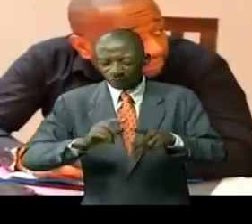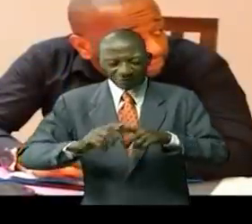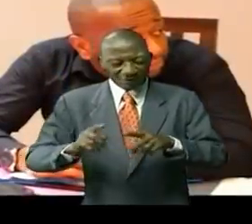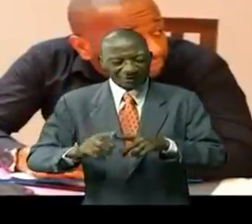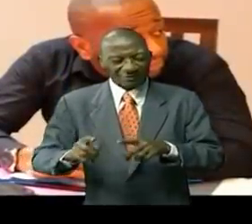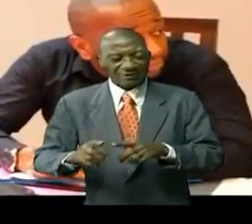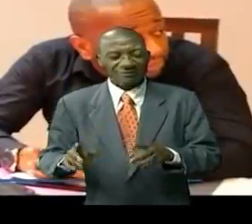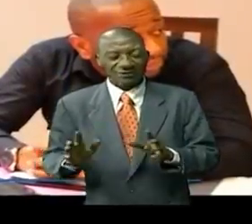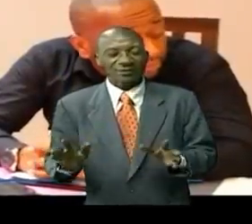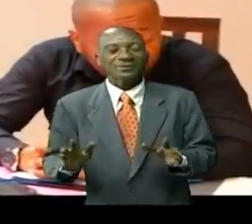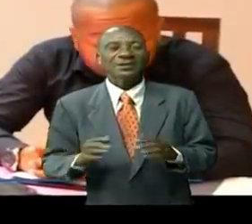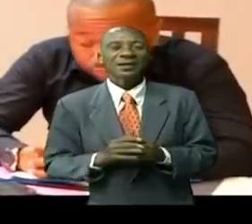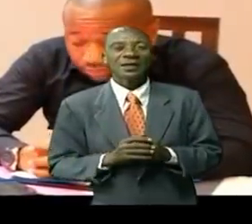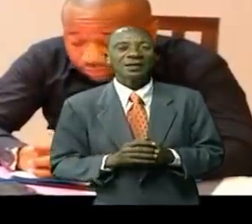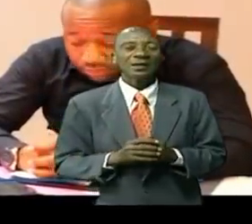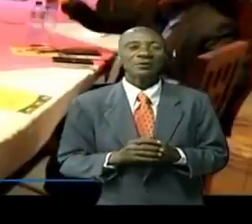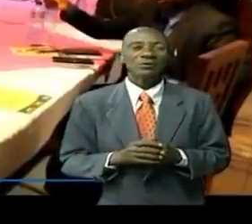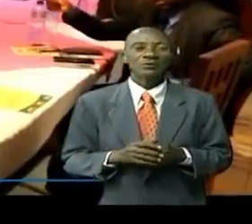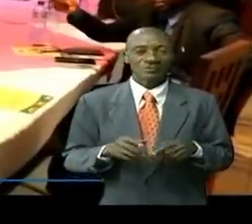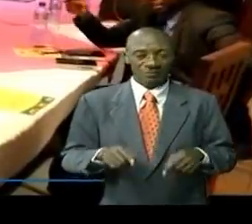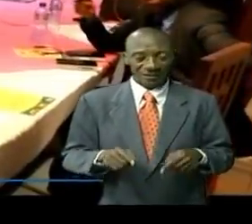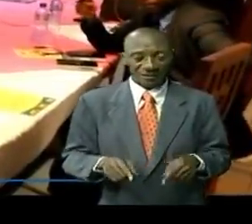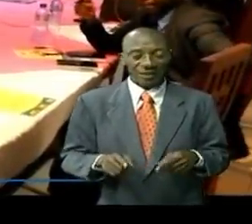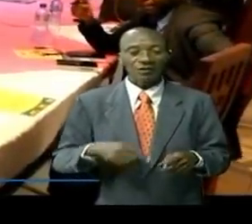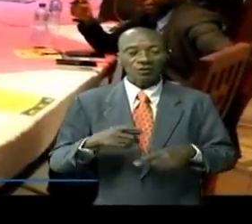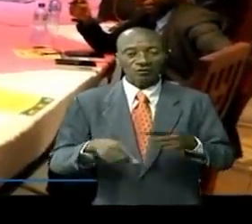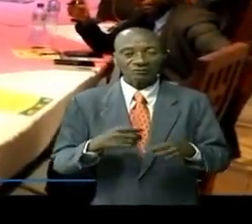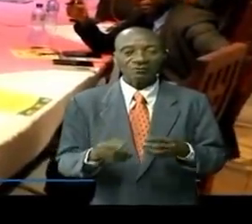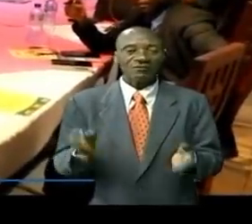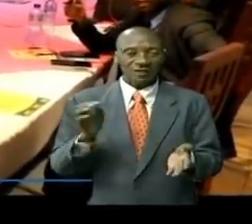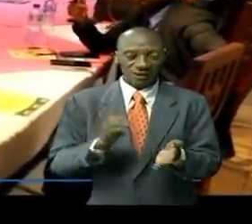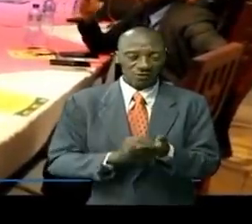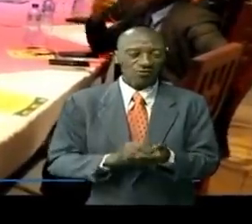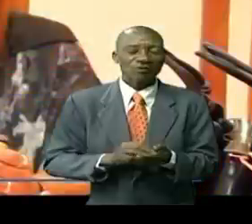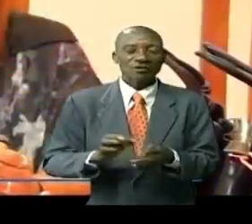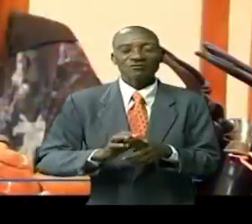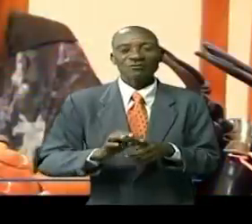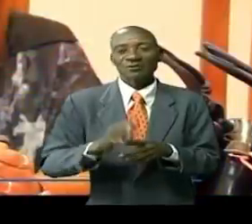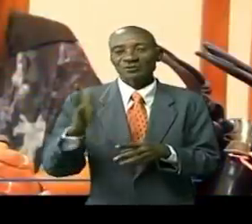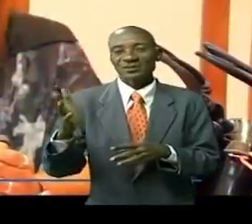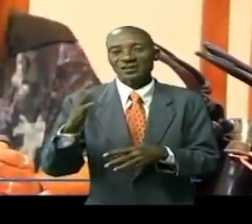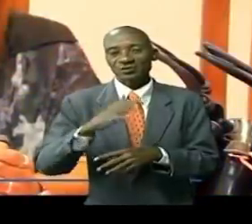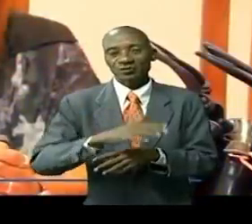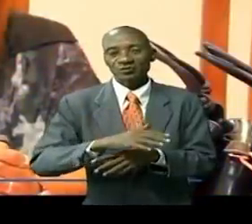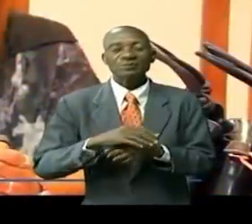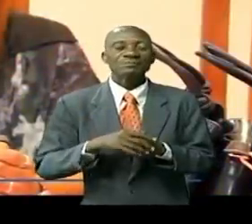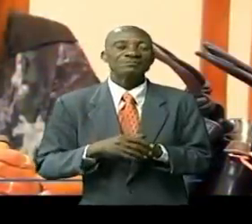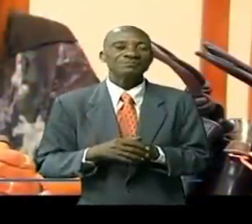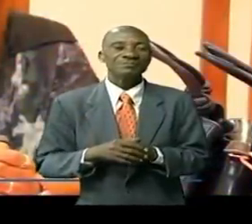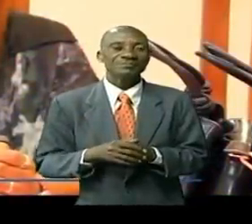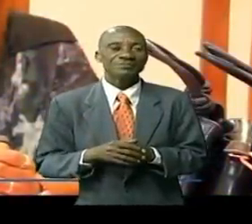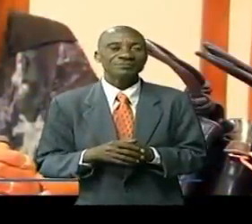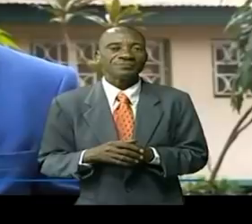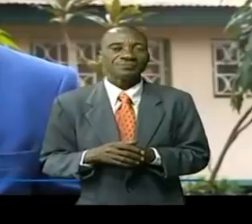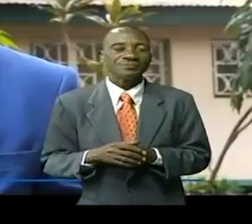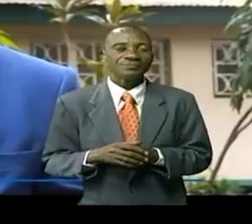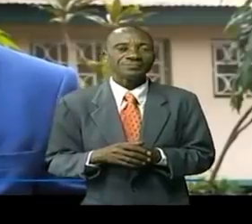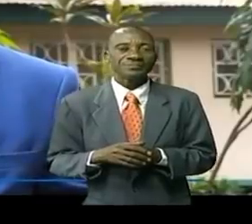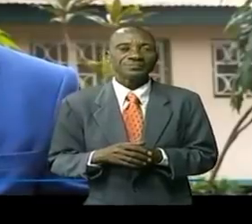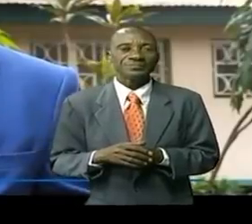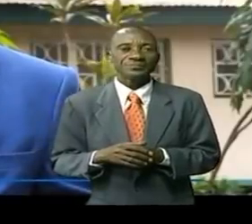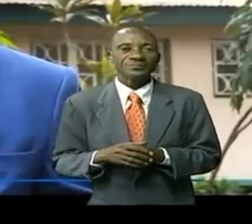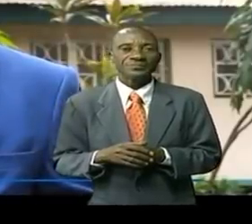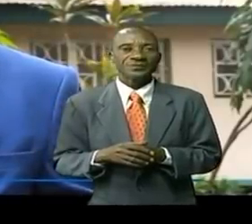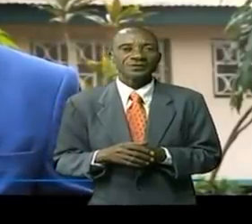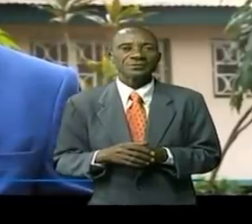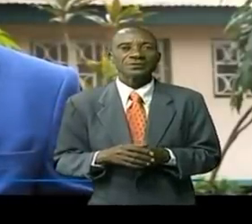qui intéressent, n'est-ce pas, les entreprises et qui peuvent nous solliciter pour la formation. Nous avons aussi, nous disons, c'est la formation